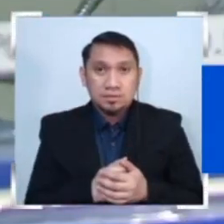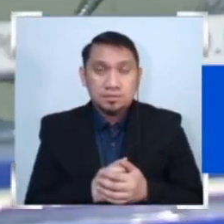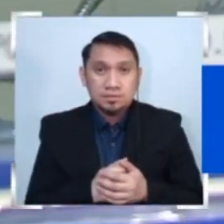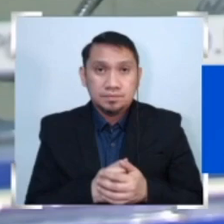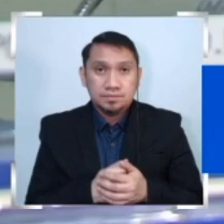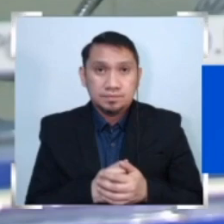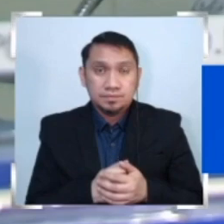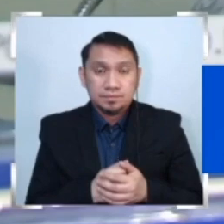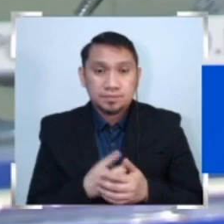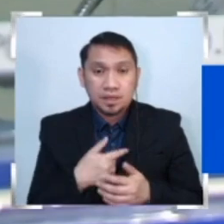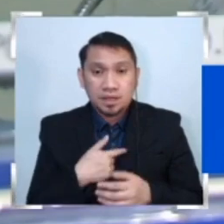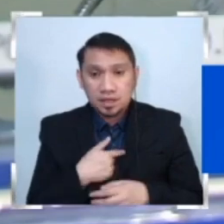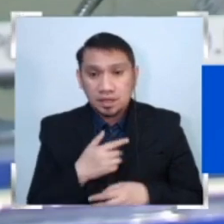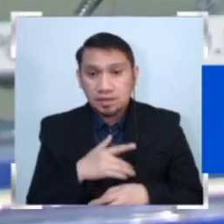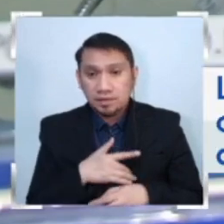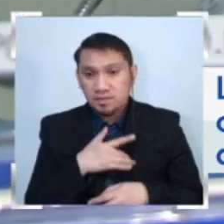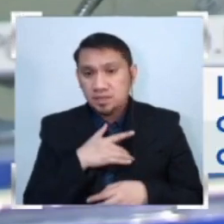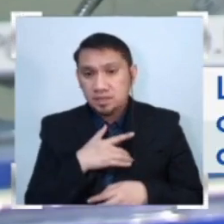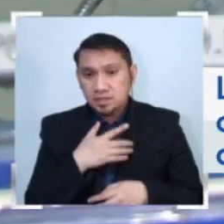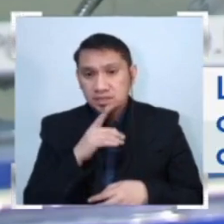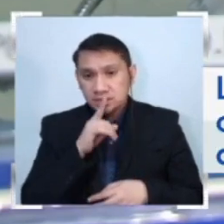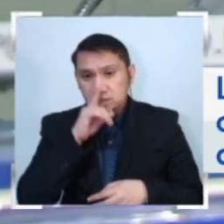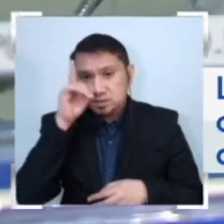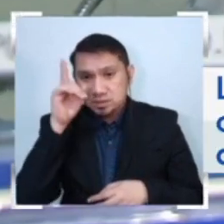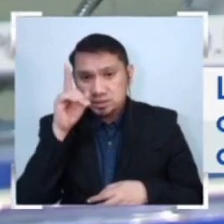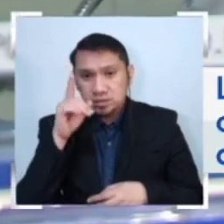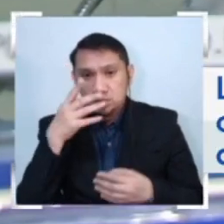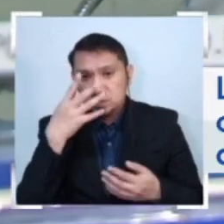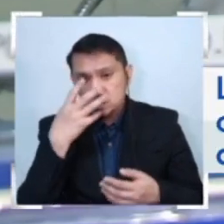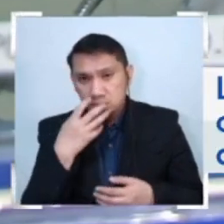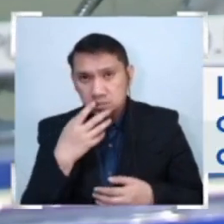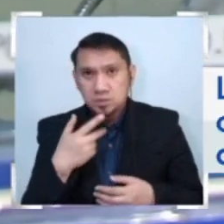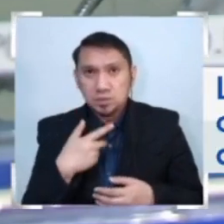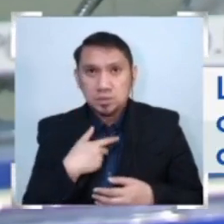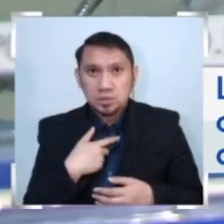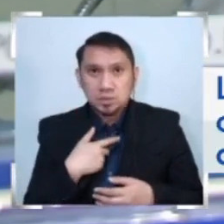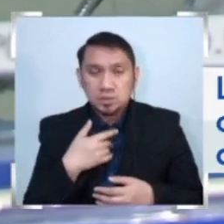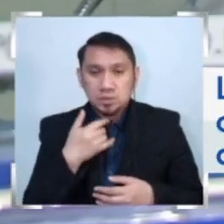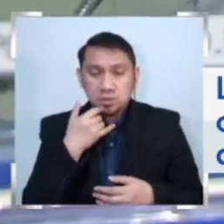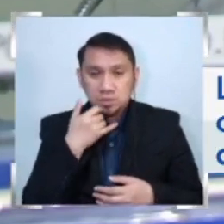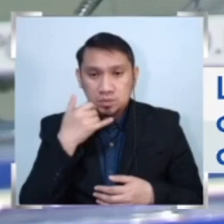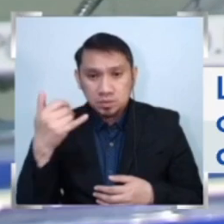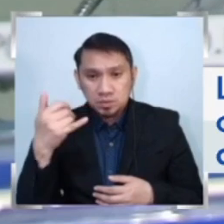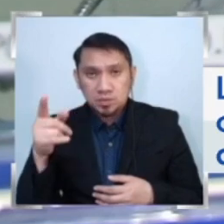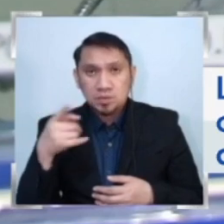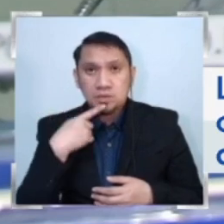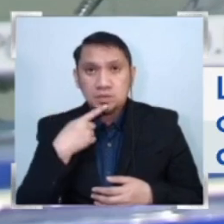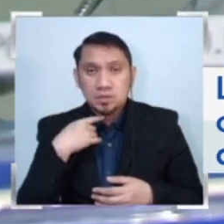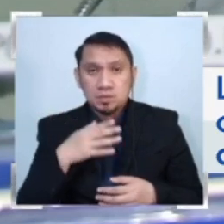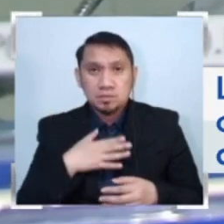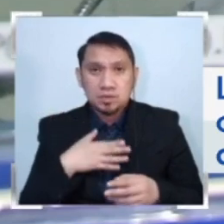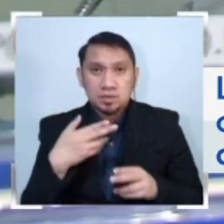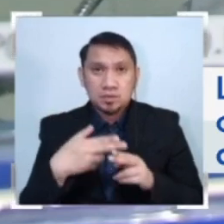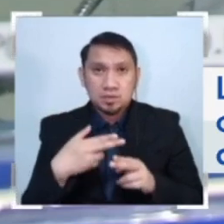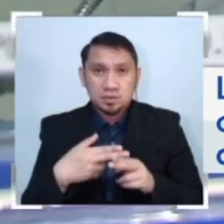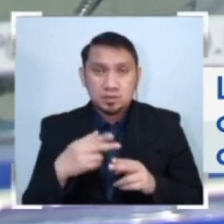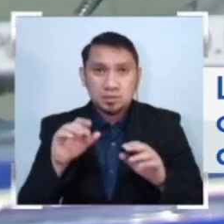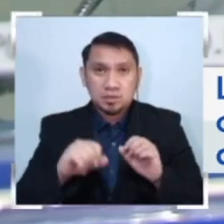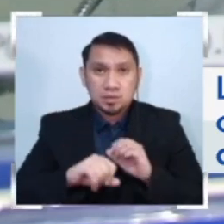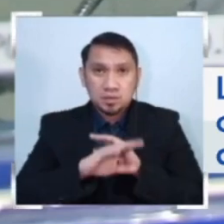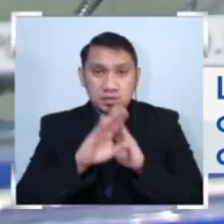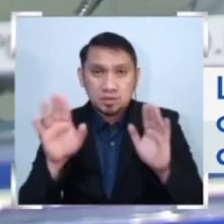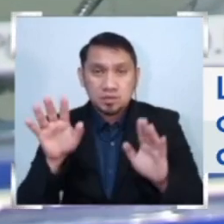Kaya nga po tinawagan ko mismo yung nagbanggit ng pangalan ko. Para rin po maklaro dun sa aplikante